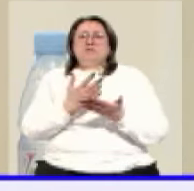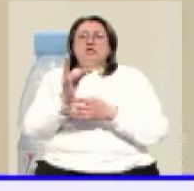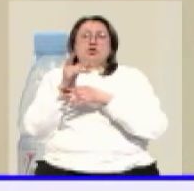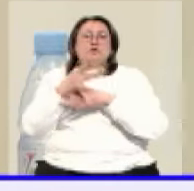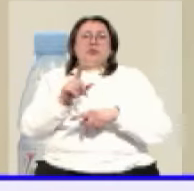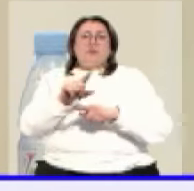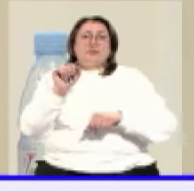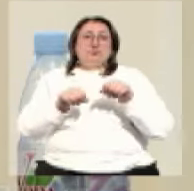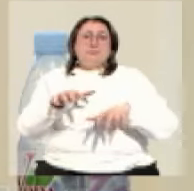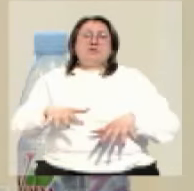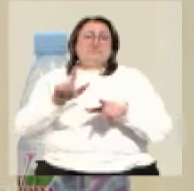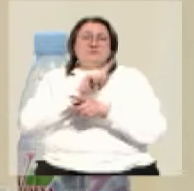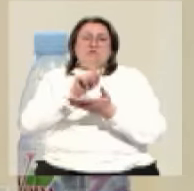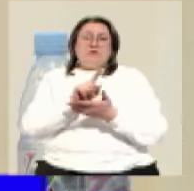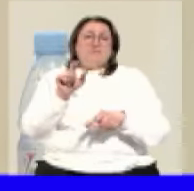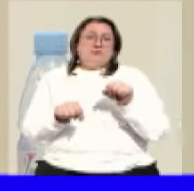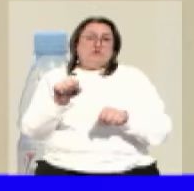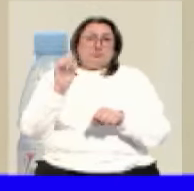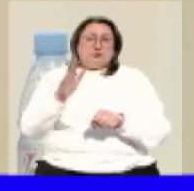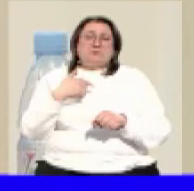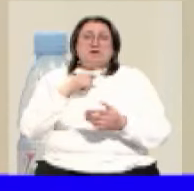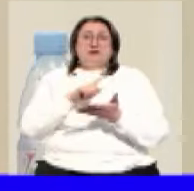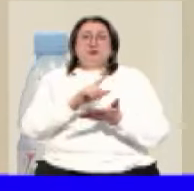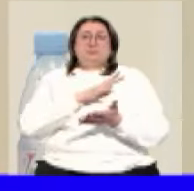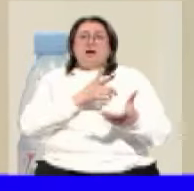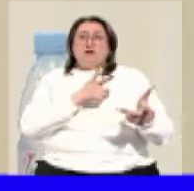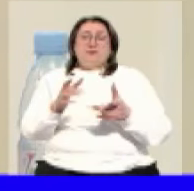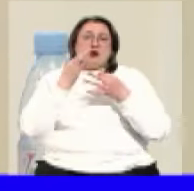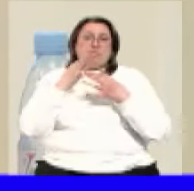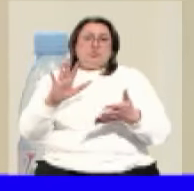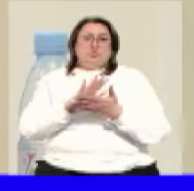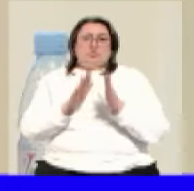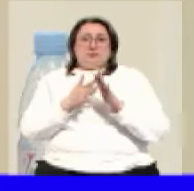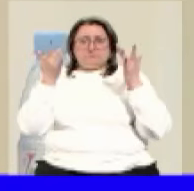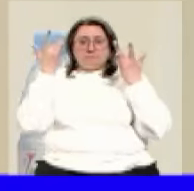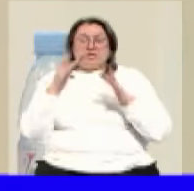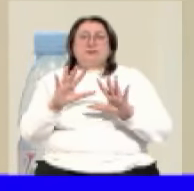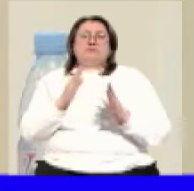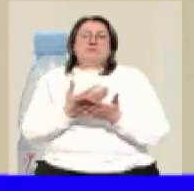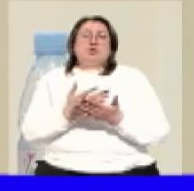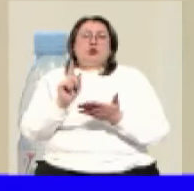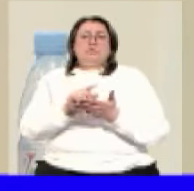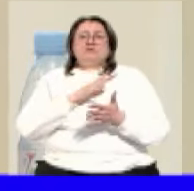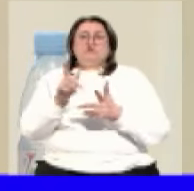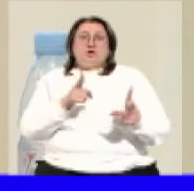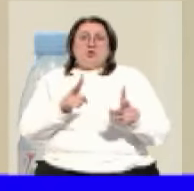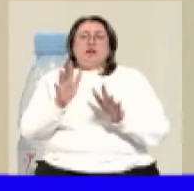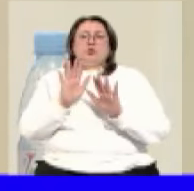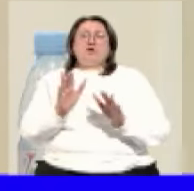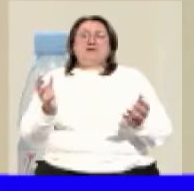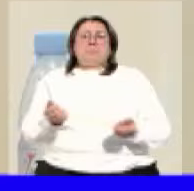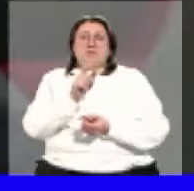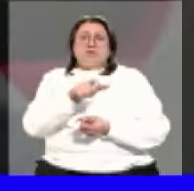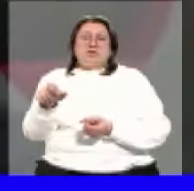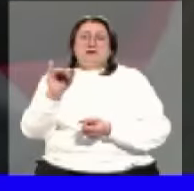керек. Барлық шаралар қабылдануы тиіс. Тек құтқарушылар ғана емес, тұрғын үй коммуналдық шаруашылық және өзге де бөлімдер жұмылдырылады. Бастысы